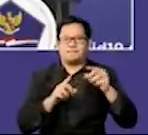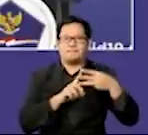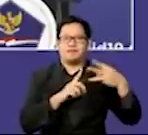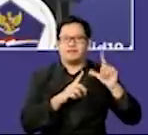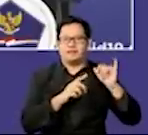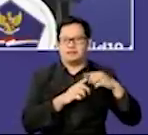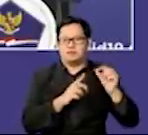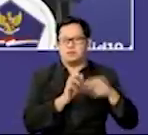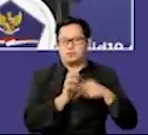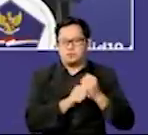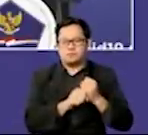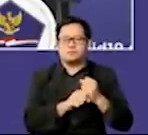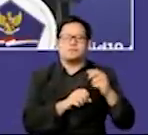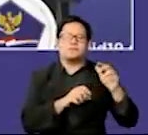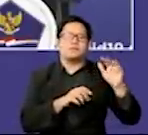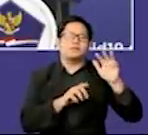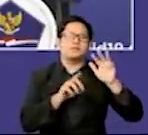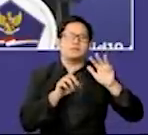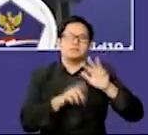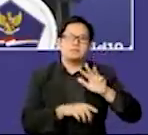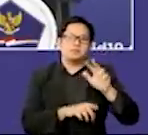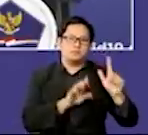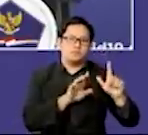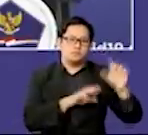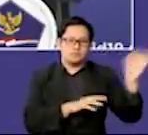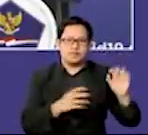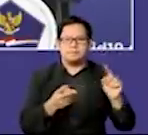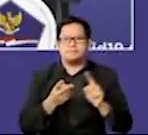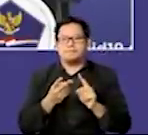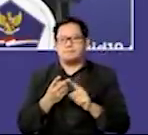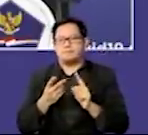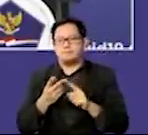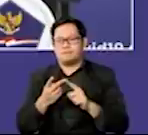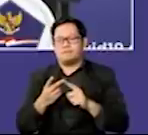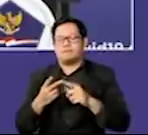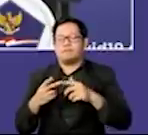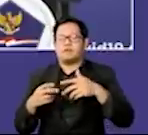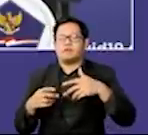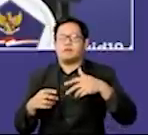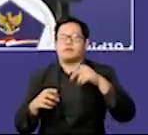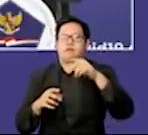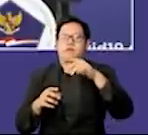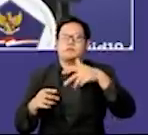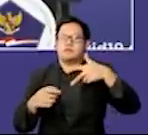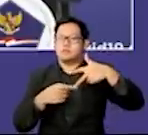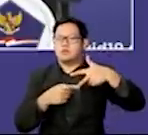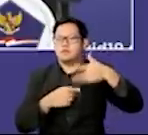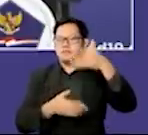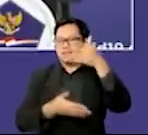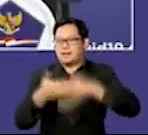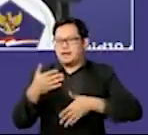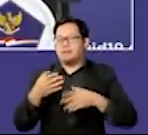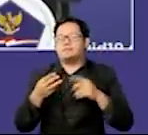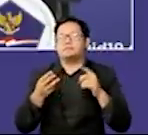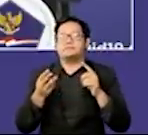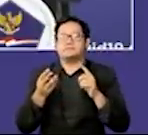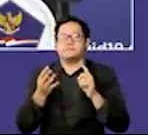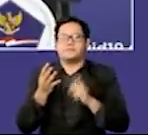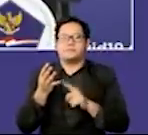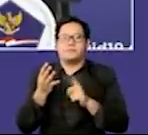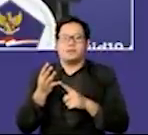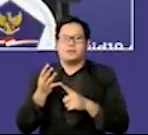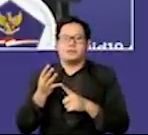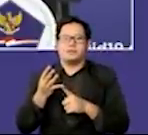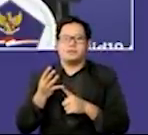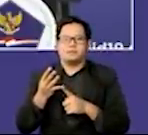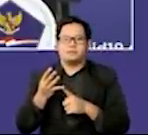sedangkan yang ketiga adalah Sulawesi Tengah dekat dengan angka kesembuhan 91 persen dan yang